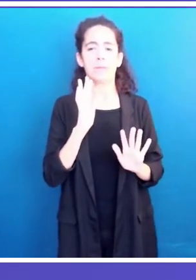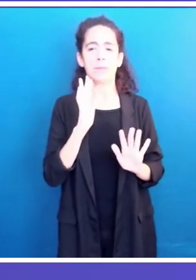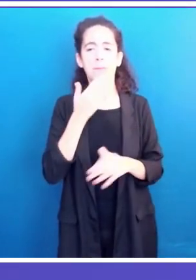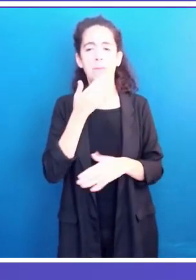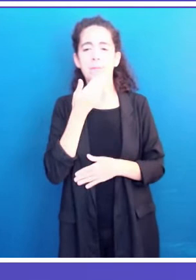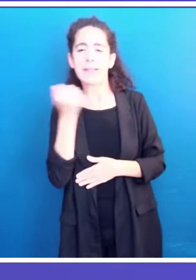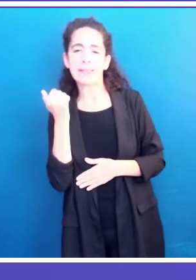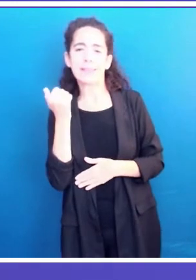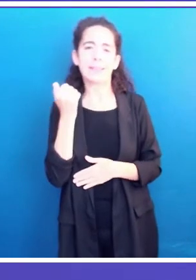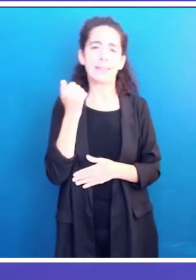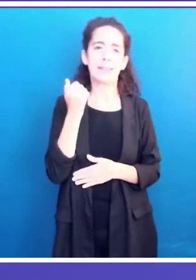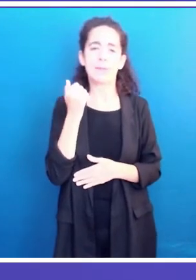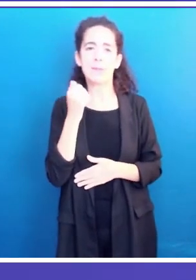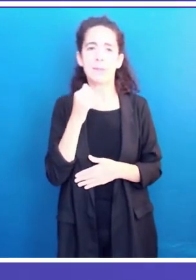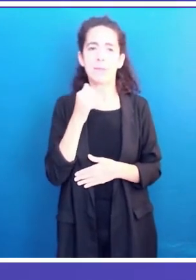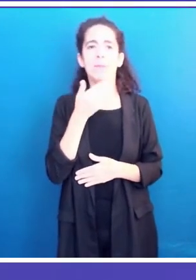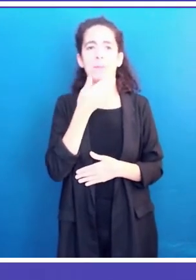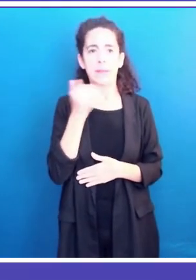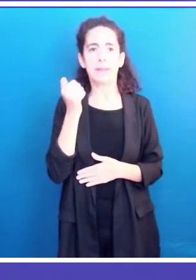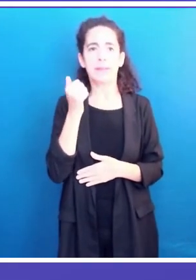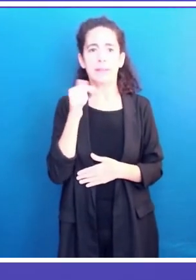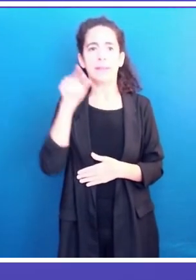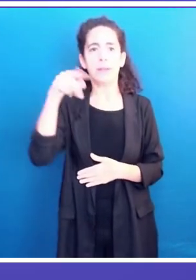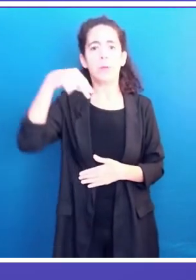سأتابع. نوريا،